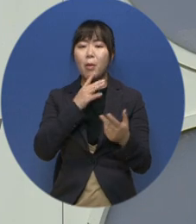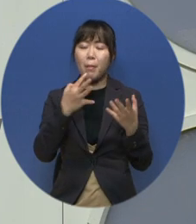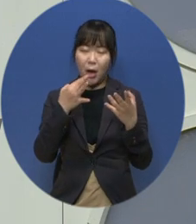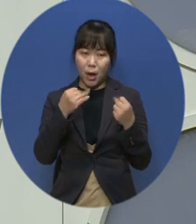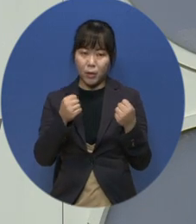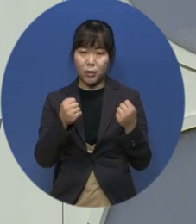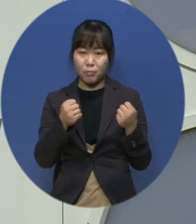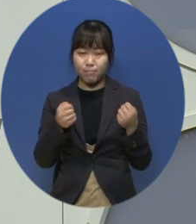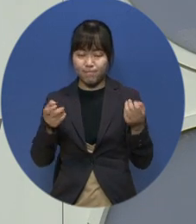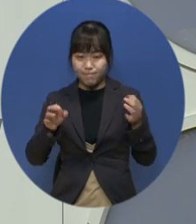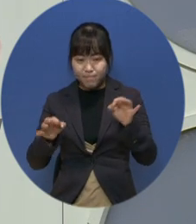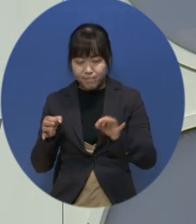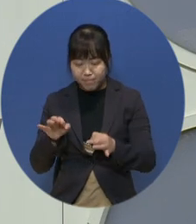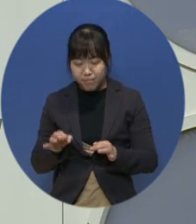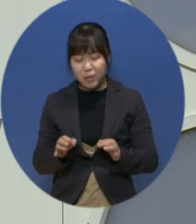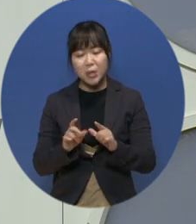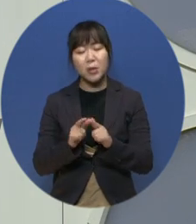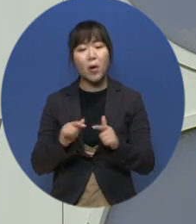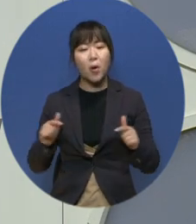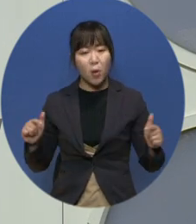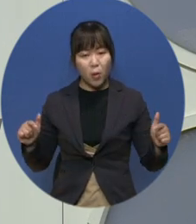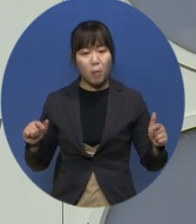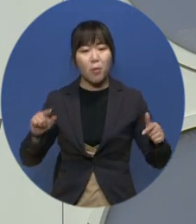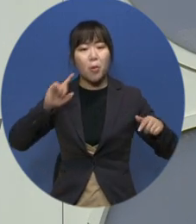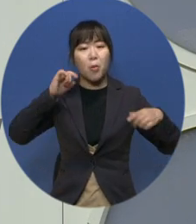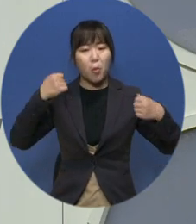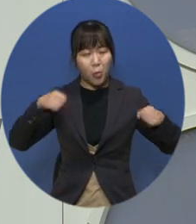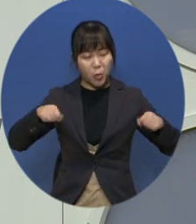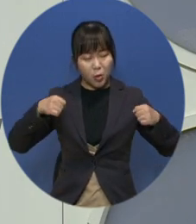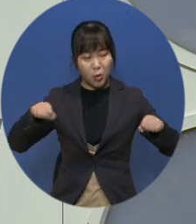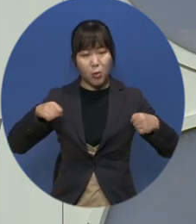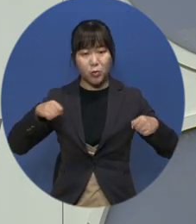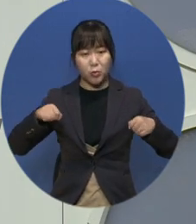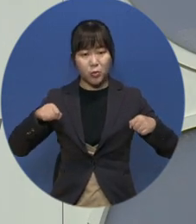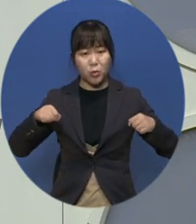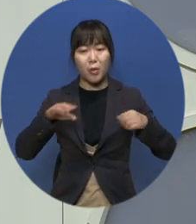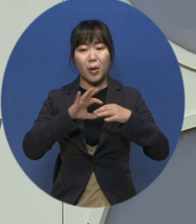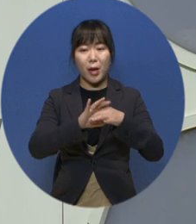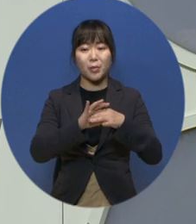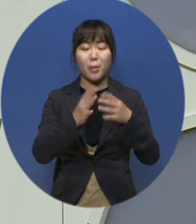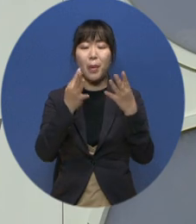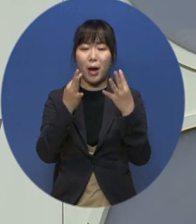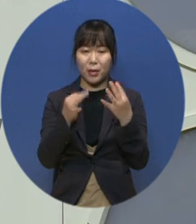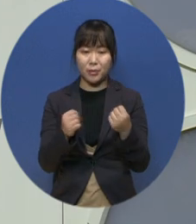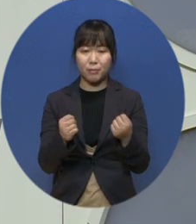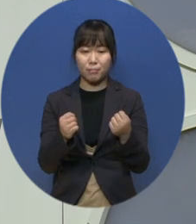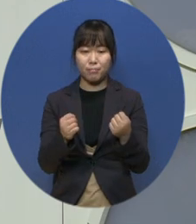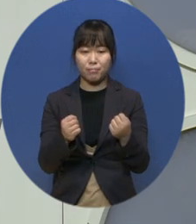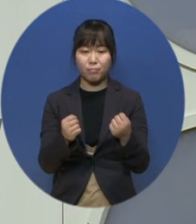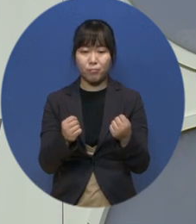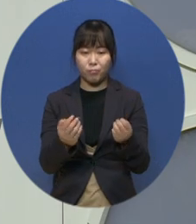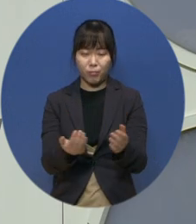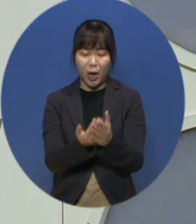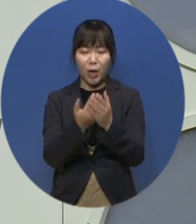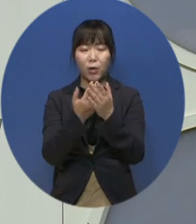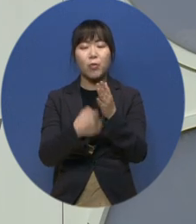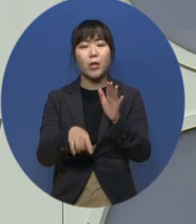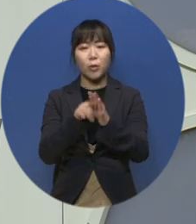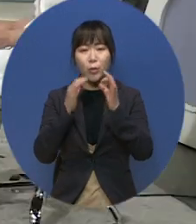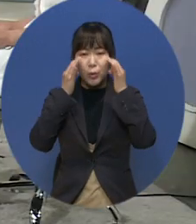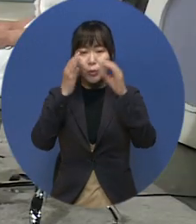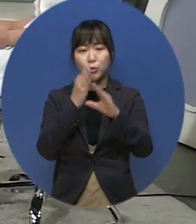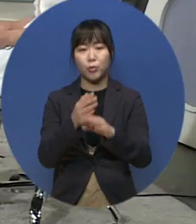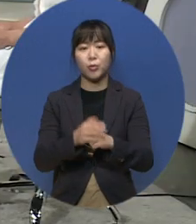돼서 다양한 쪽으로 지금 말하자면 공연 쪽에 많이 활성화시키려고 노력하고 있습니다. 네. 아,